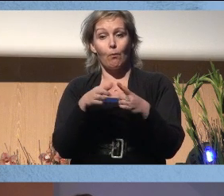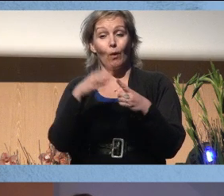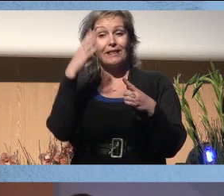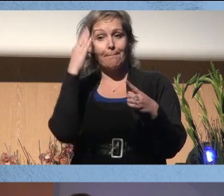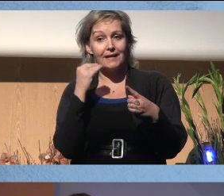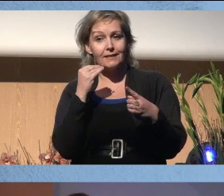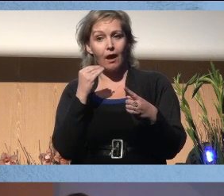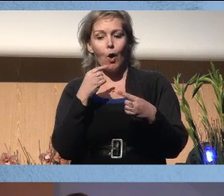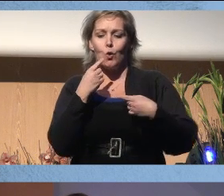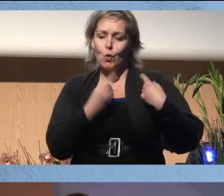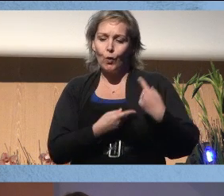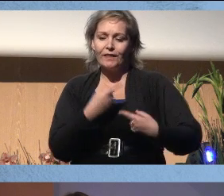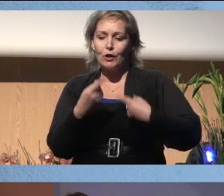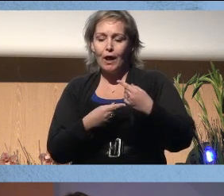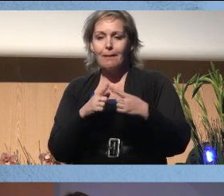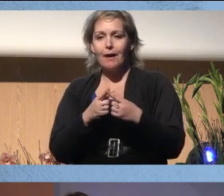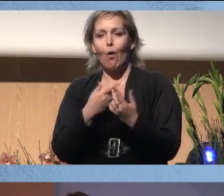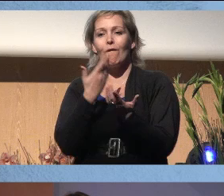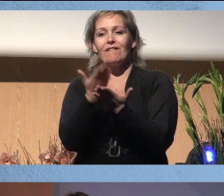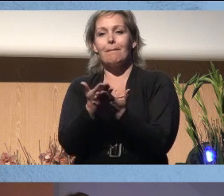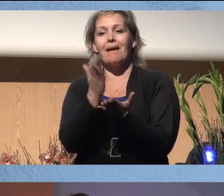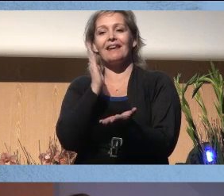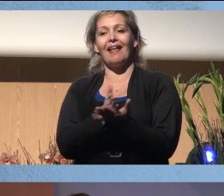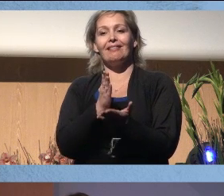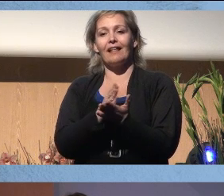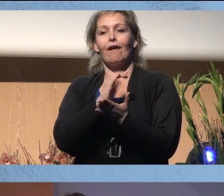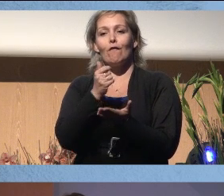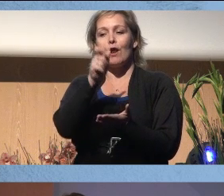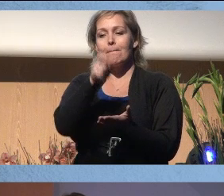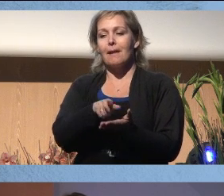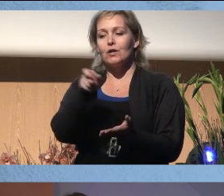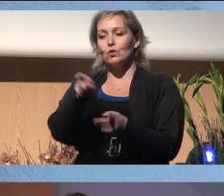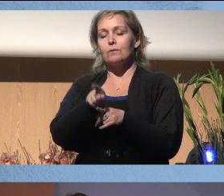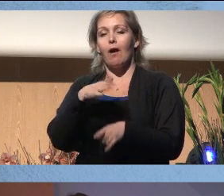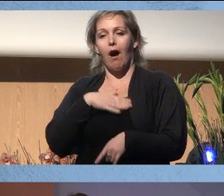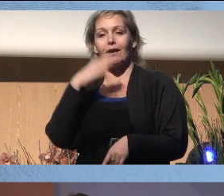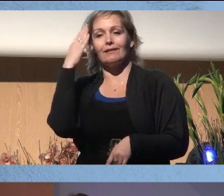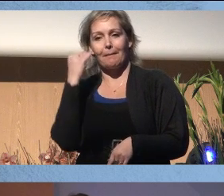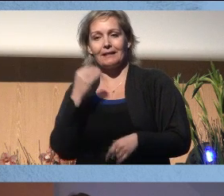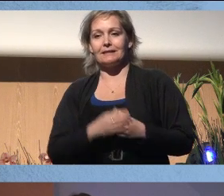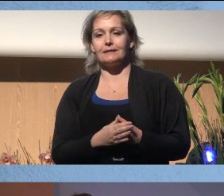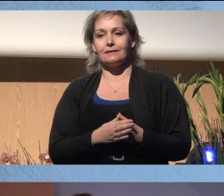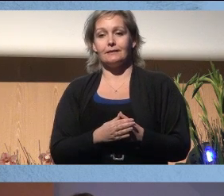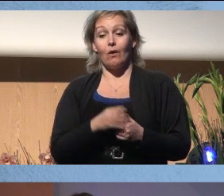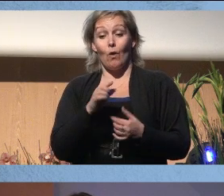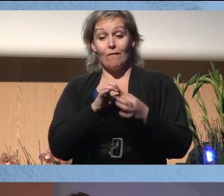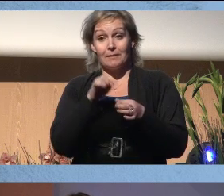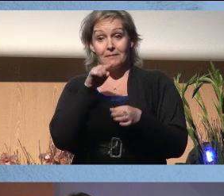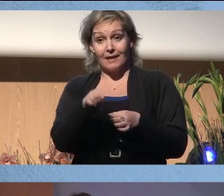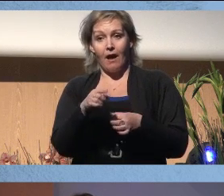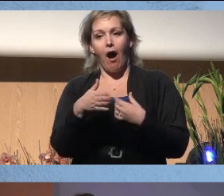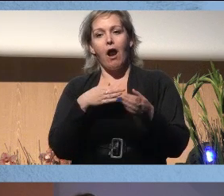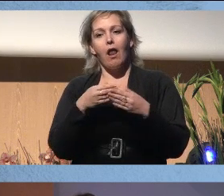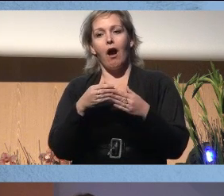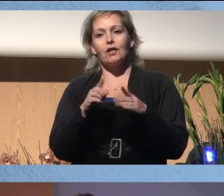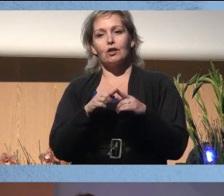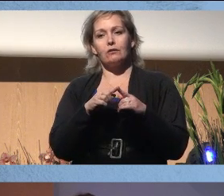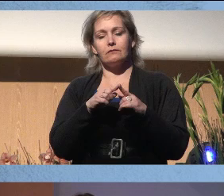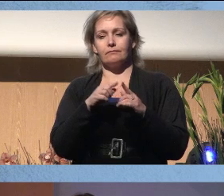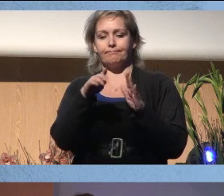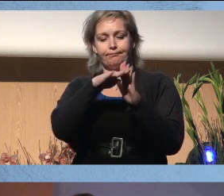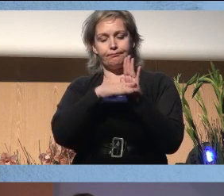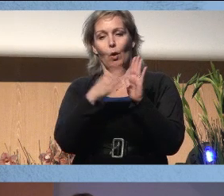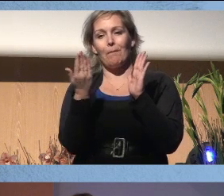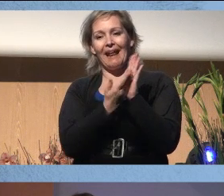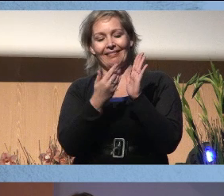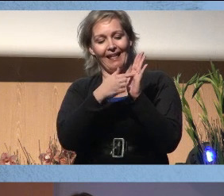Dementia kontinuerlig med å fremme rettigheter for personer med demens. I den forbindelse har de laget et Charter of Rights